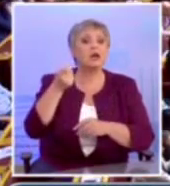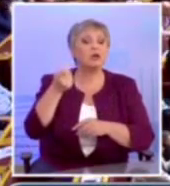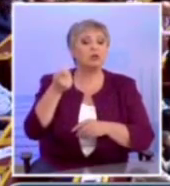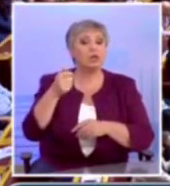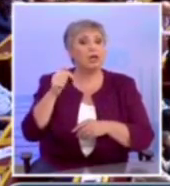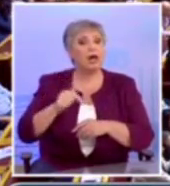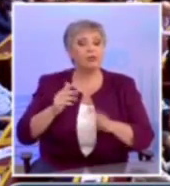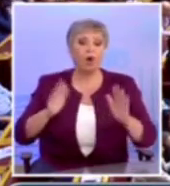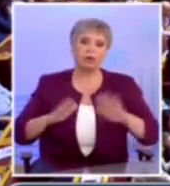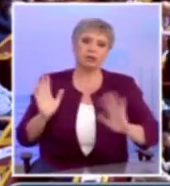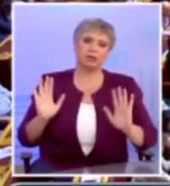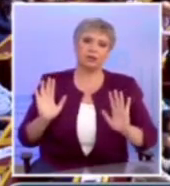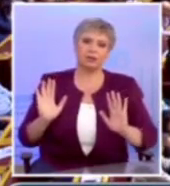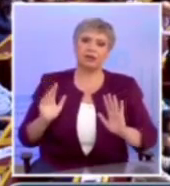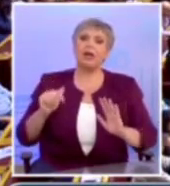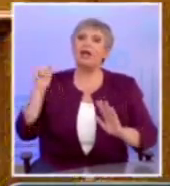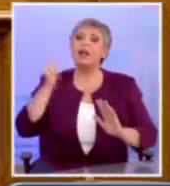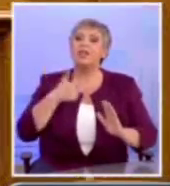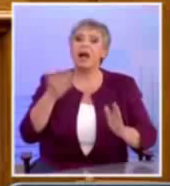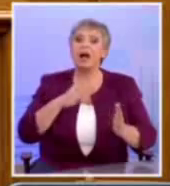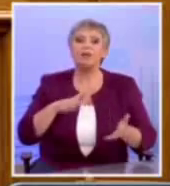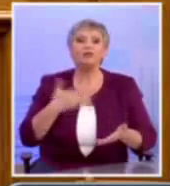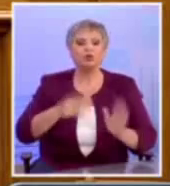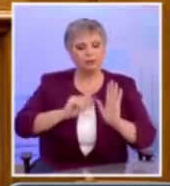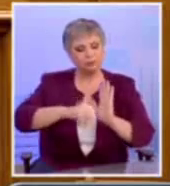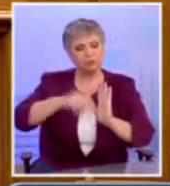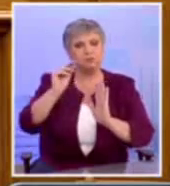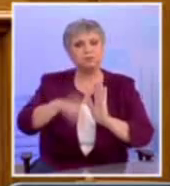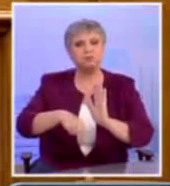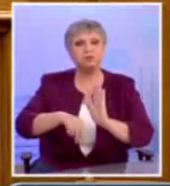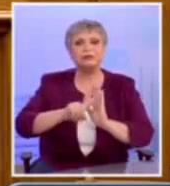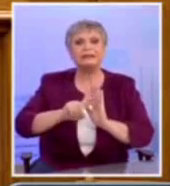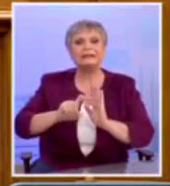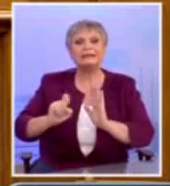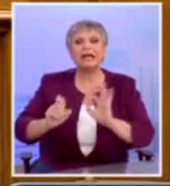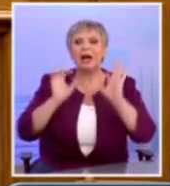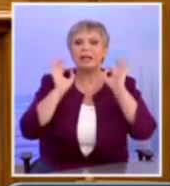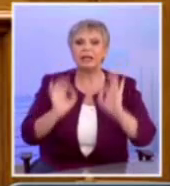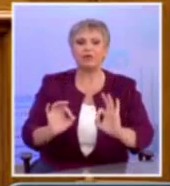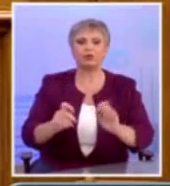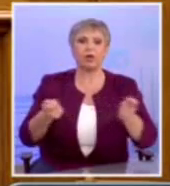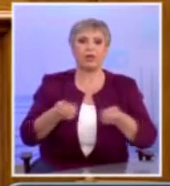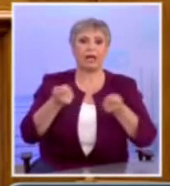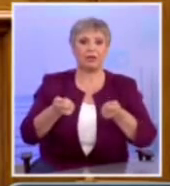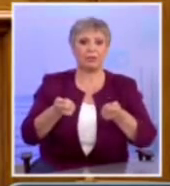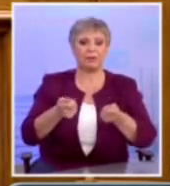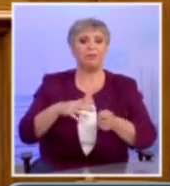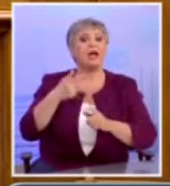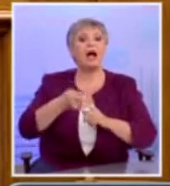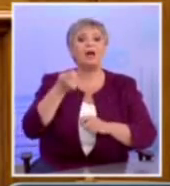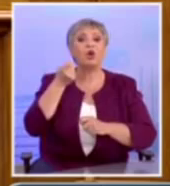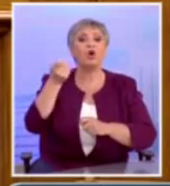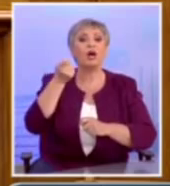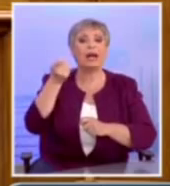γίνει και με το χρέος και το επενδυτικό πακέτο. Γιατί αν ξεφύγουμε από αυτό το χρέος, αν φανεί ότι